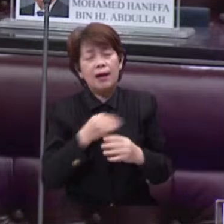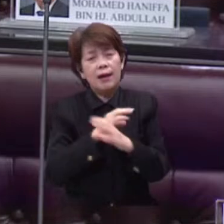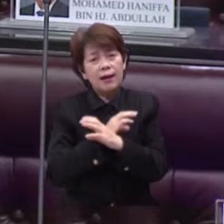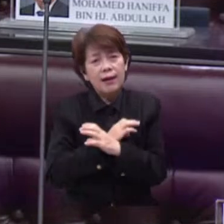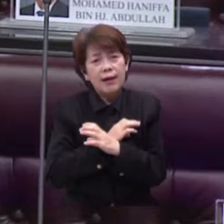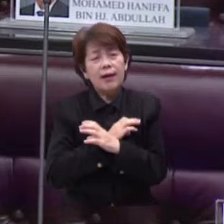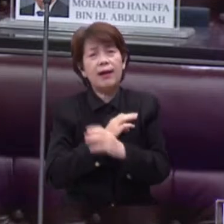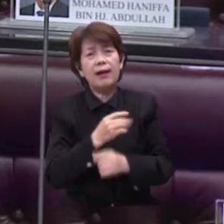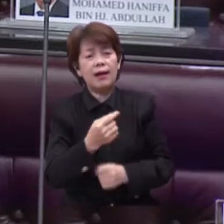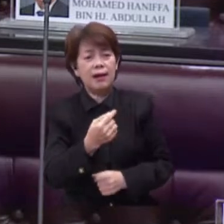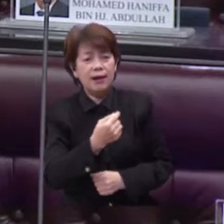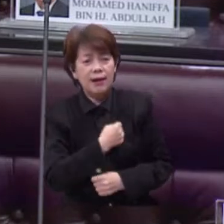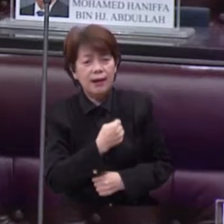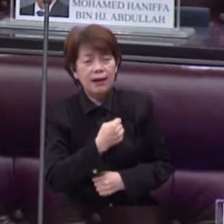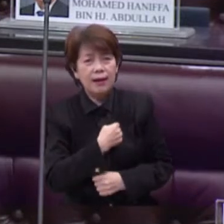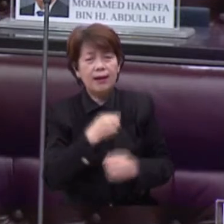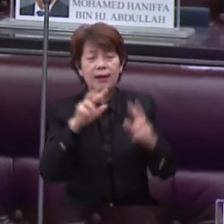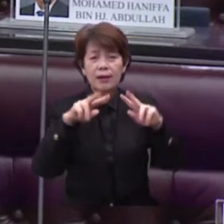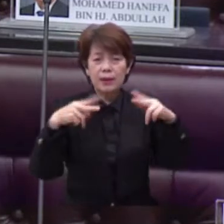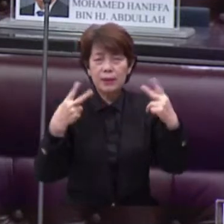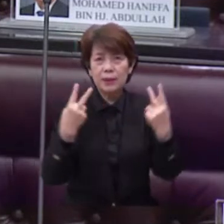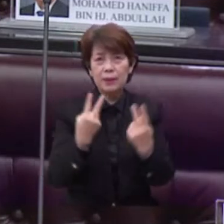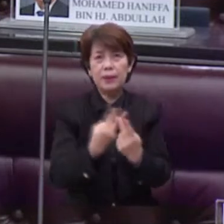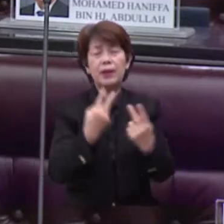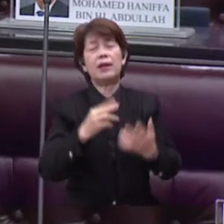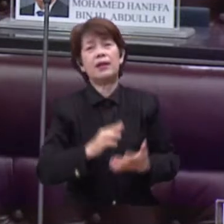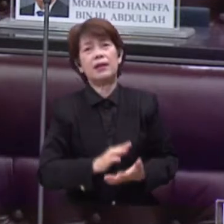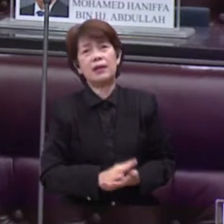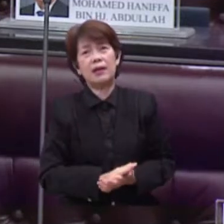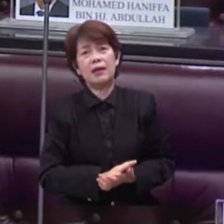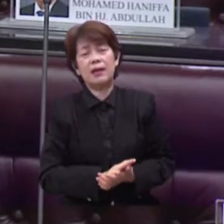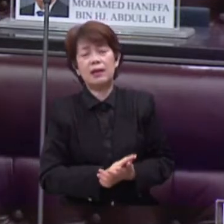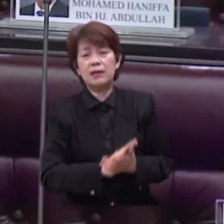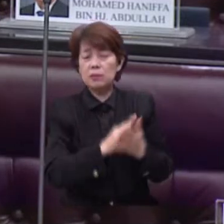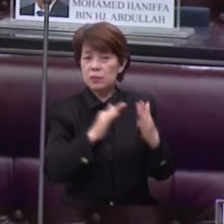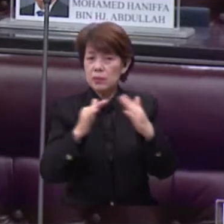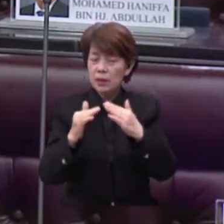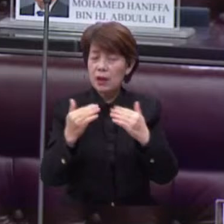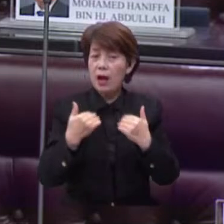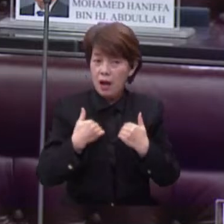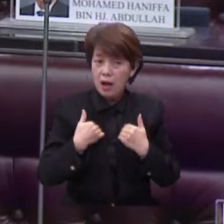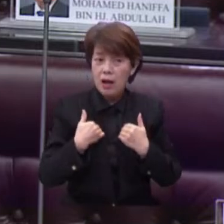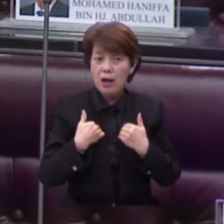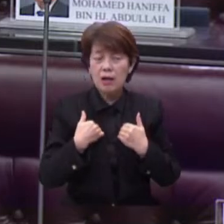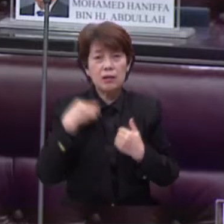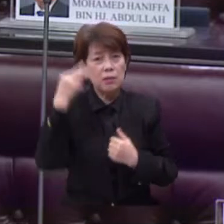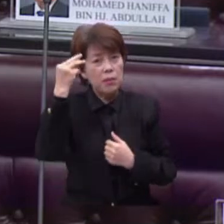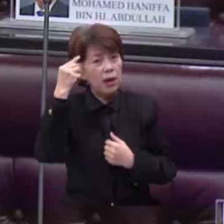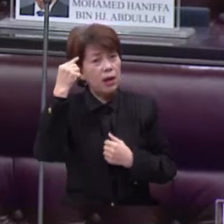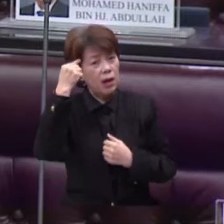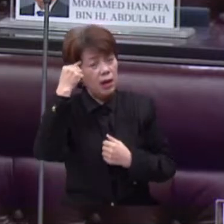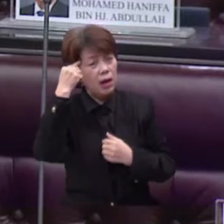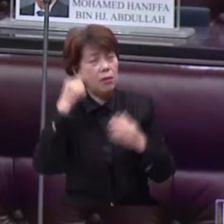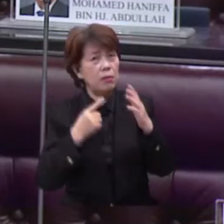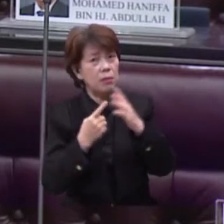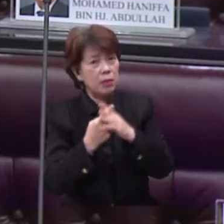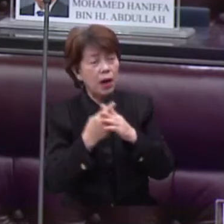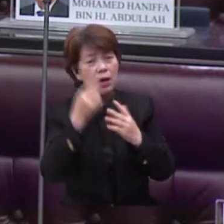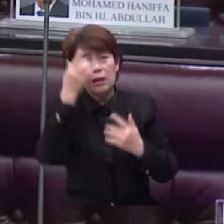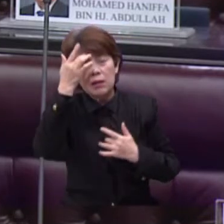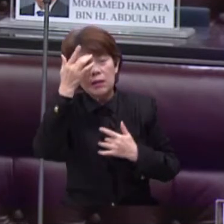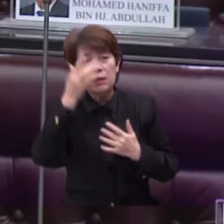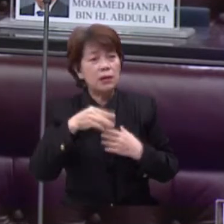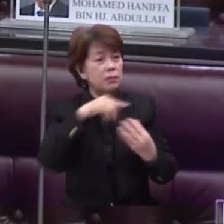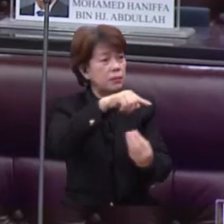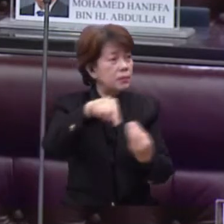jantung keluarga terdekat kita agar kita lihat sama ada masalah tekanan mental atau tidak dalam keluarga terdekat